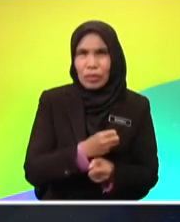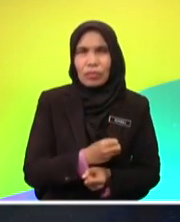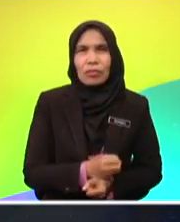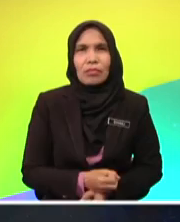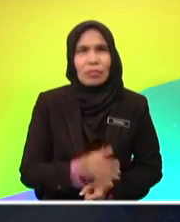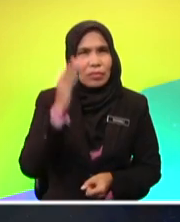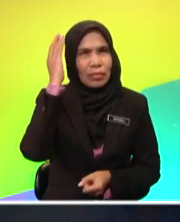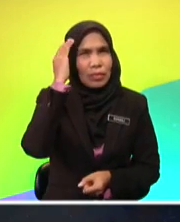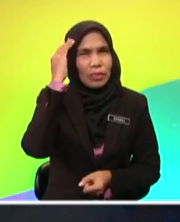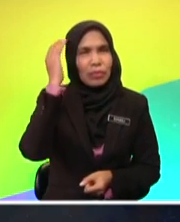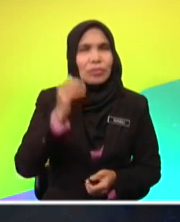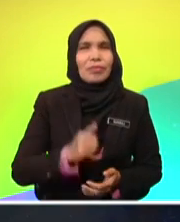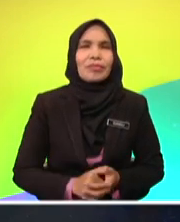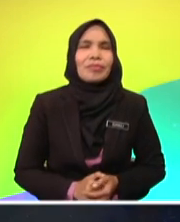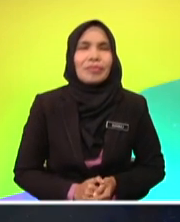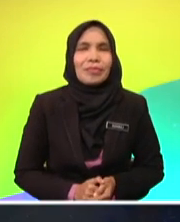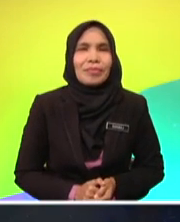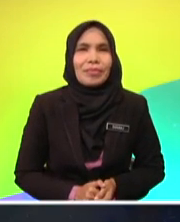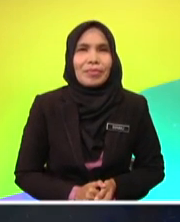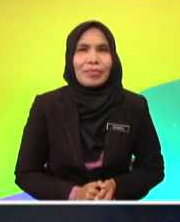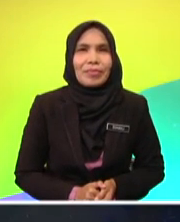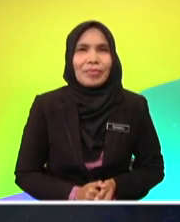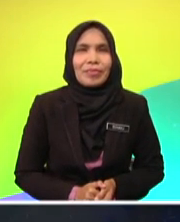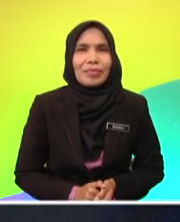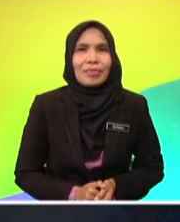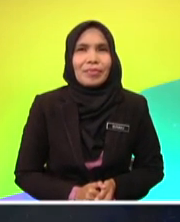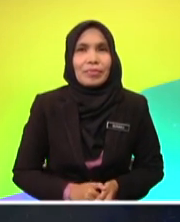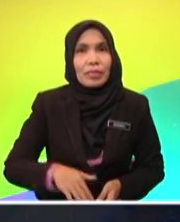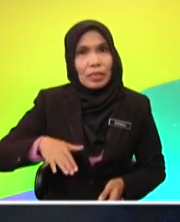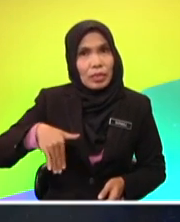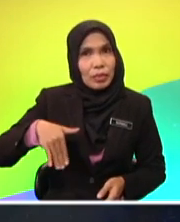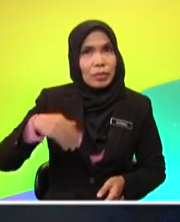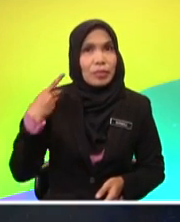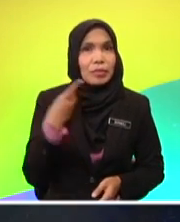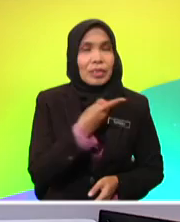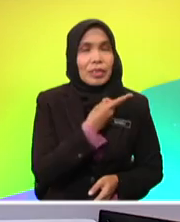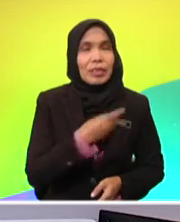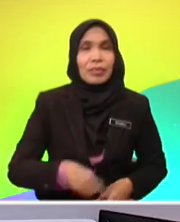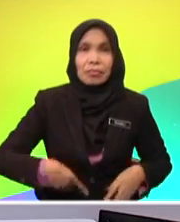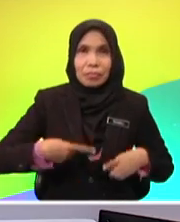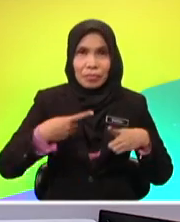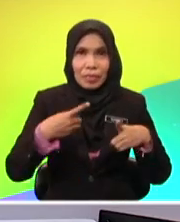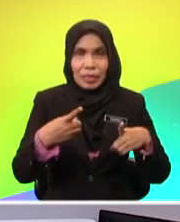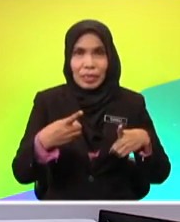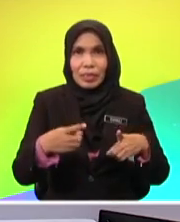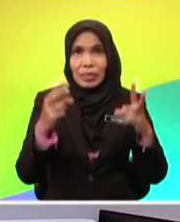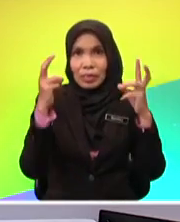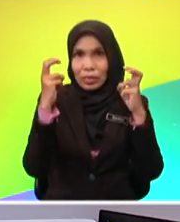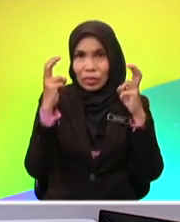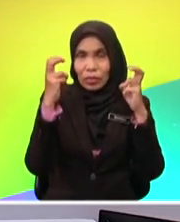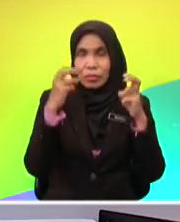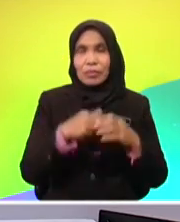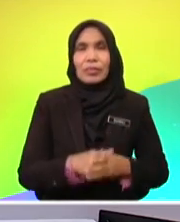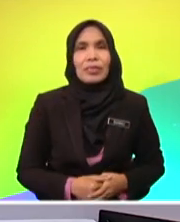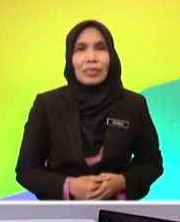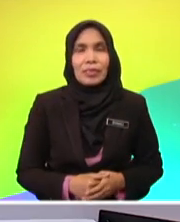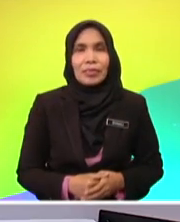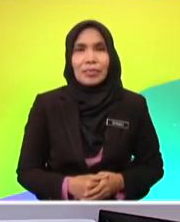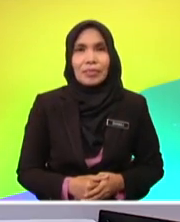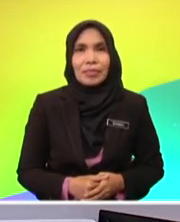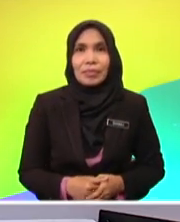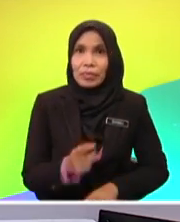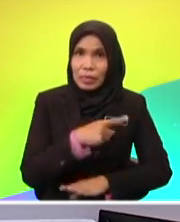tumbuh-tumbuhan ini. Silakan. Okey, terima kasih Kak Rina. Sama-sama. Okay, sebelum kita pergi ke topik pembelajaran kita dengan lebih lanjut pada